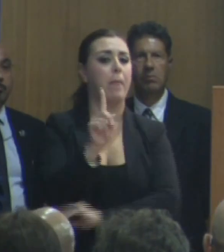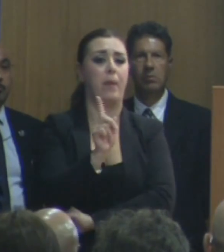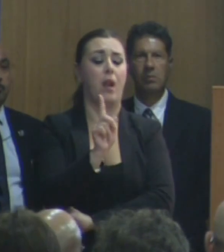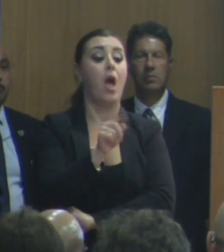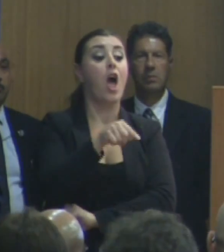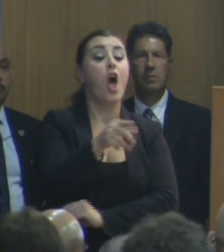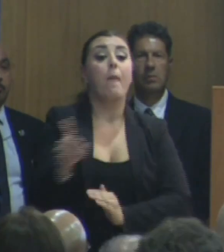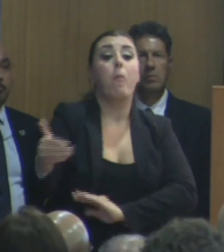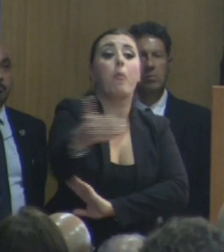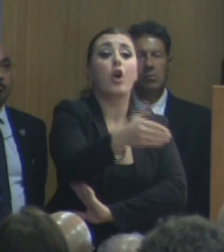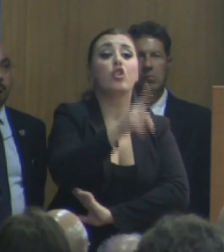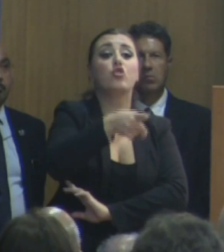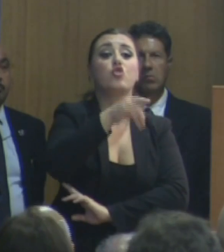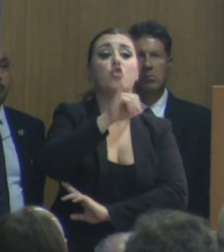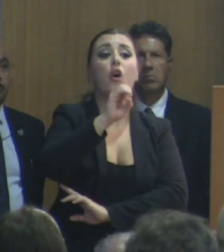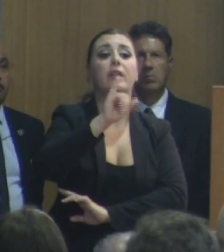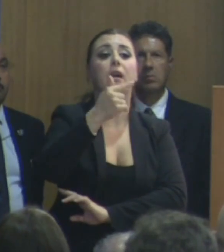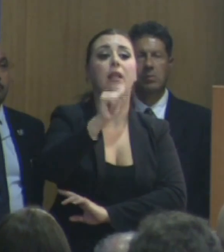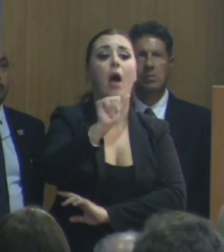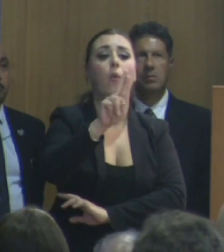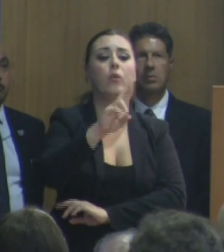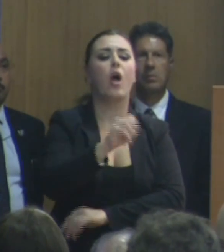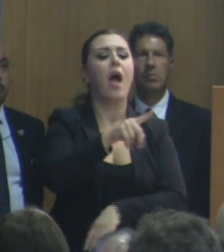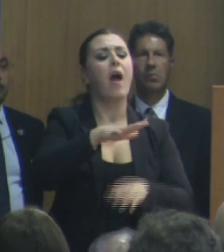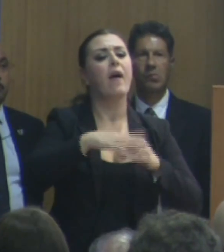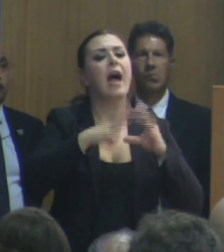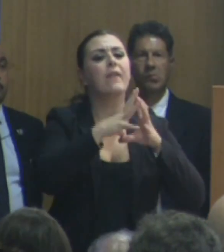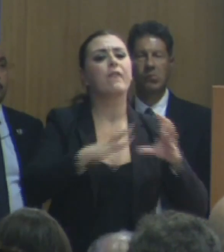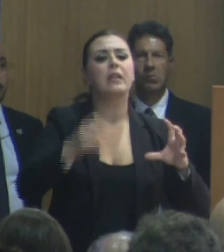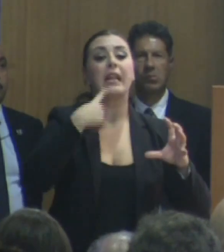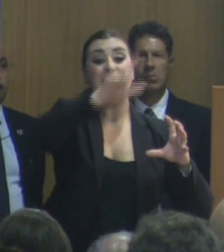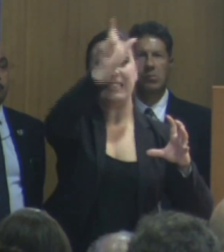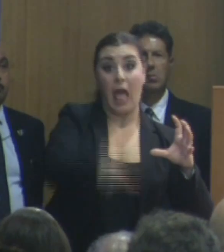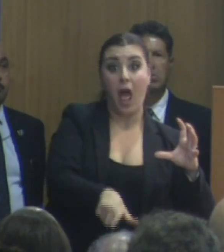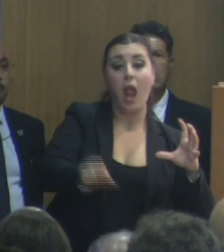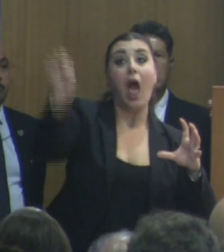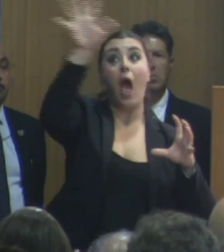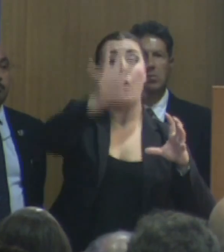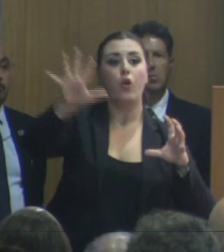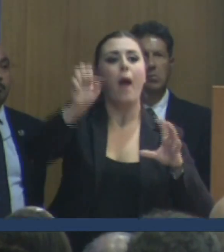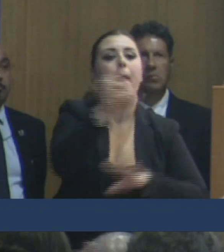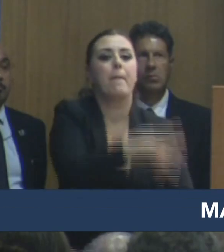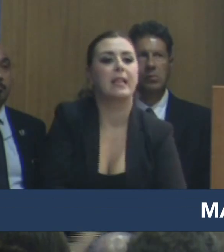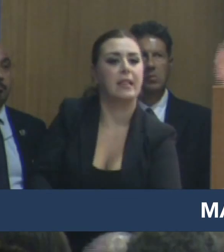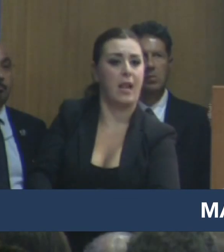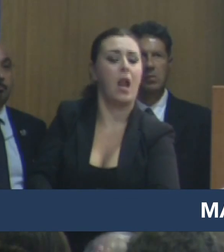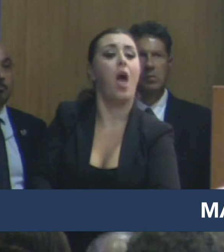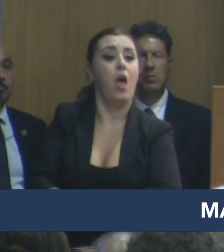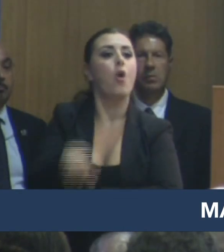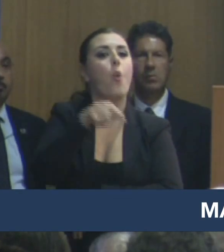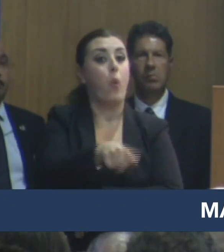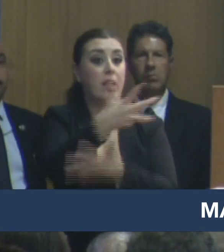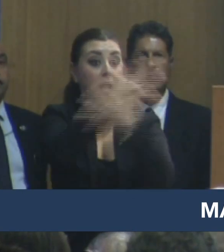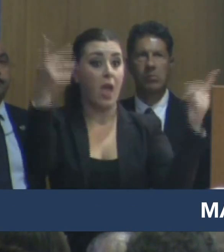Il porto di Gioia Tauro è una infrastruttura italiana, europea e mediterranea. È chiaro quale è